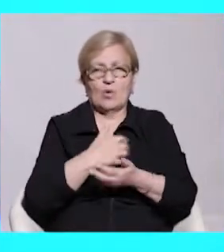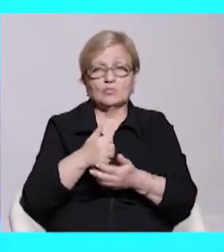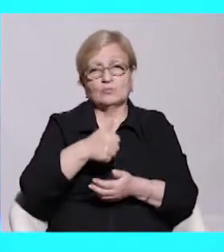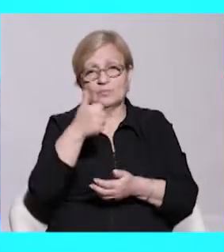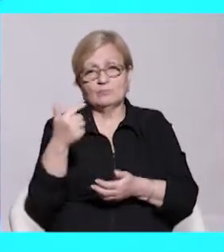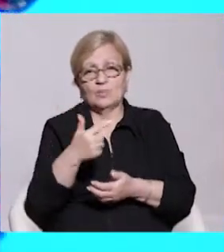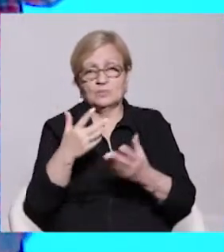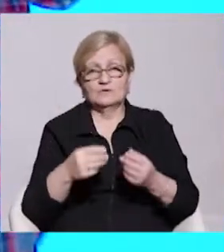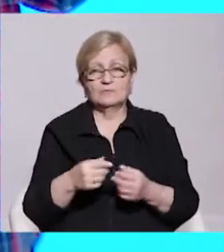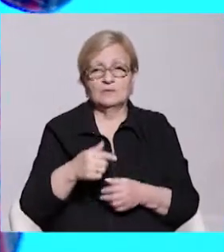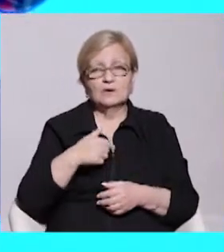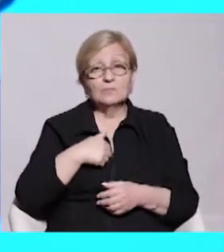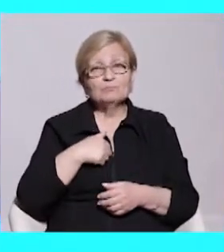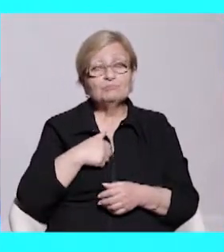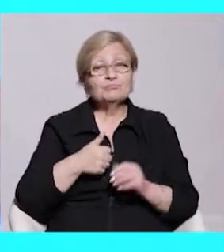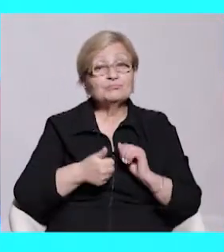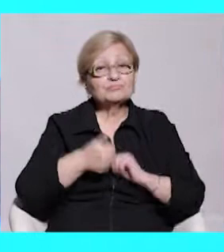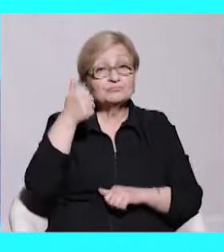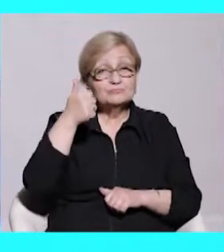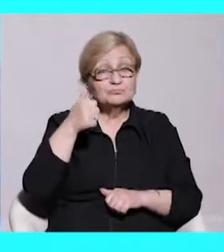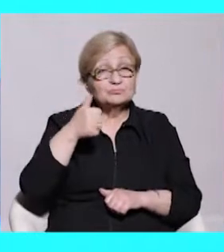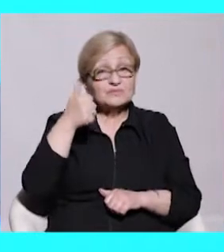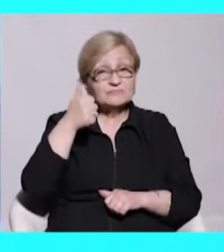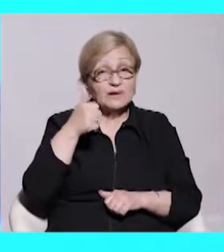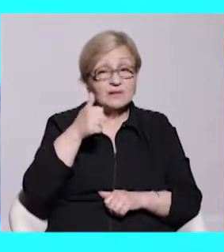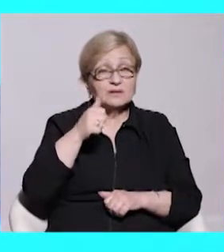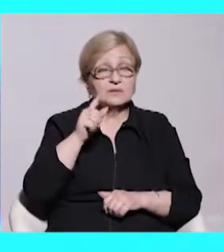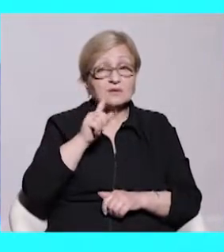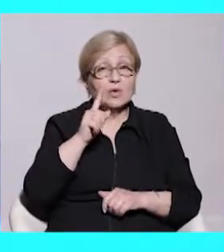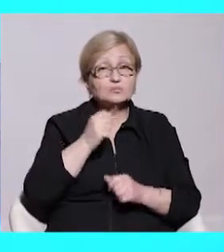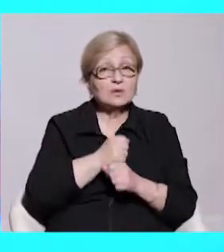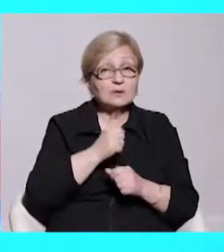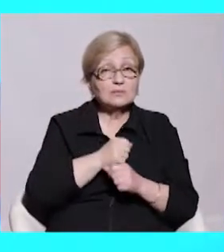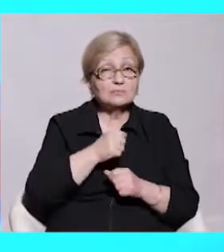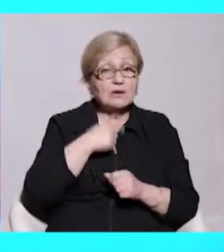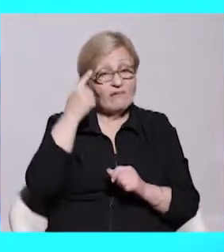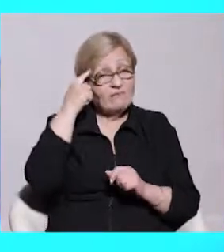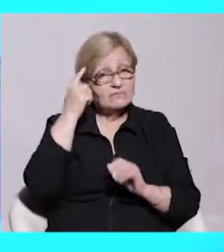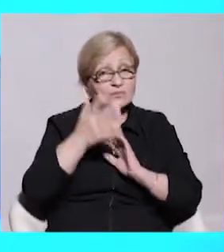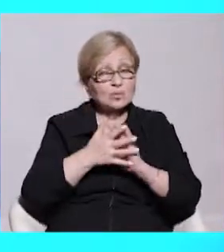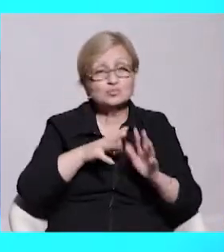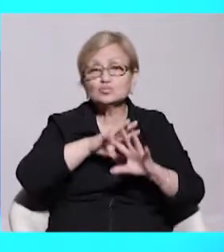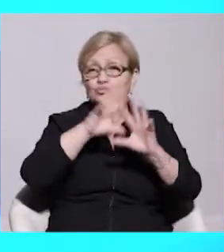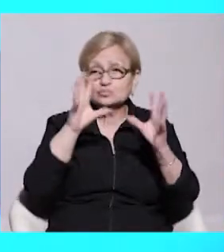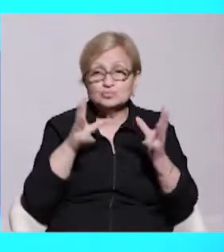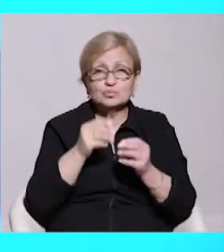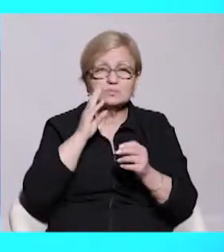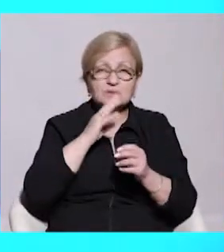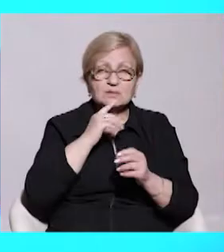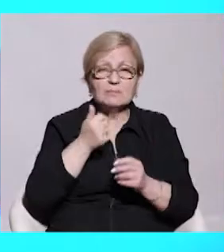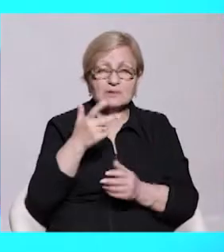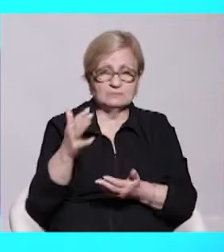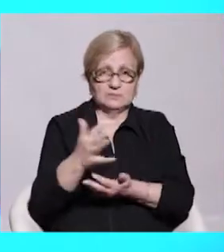იგი, ჩვენ ჯერ უნდა გავარკვიოთ, ანუ პირველი ნაბიჯი იქნება გავარკვიოთ სულ რამდენი მოაგროვა დედა